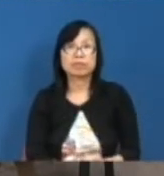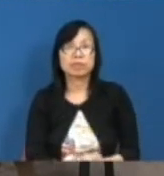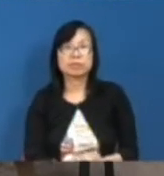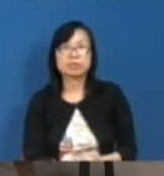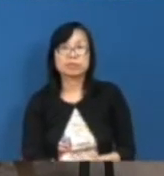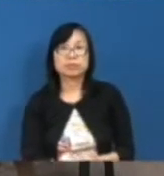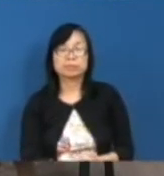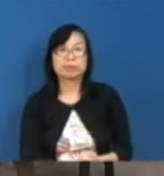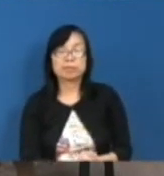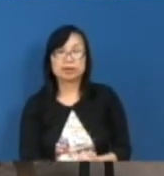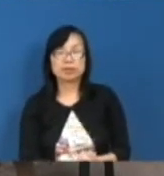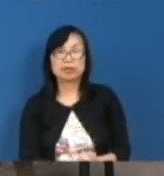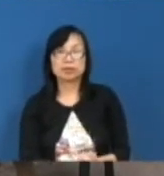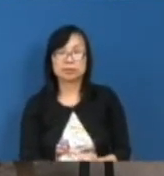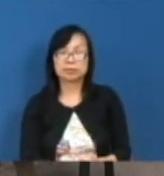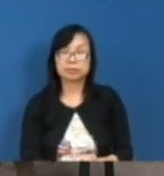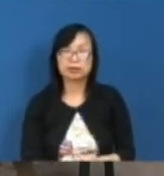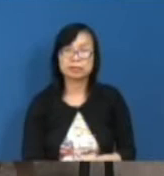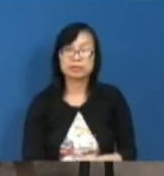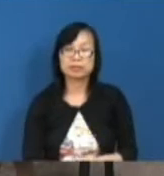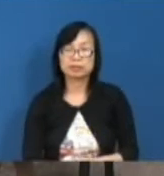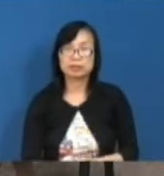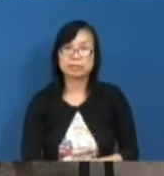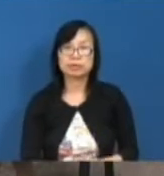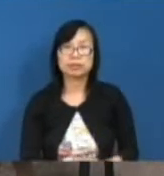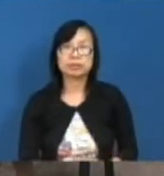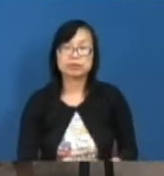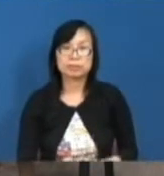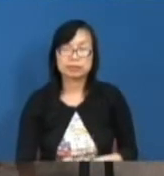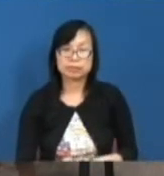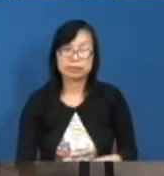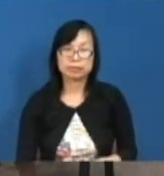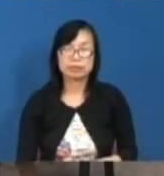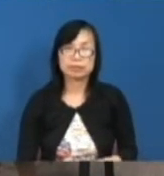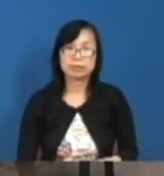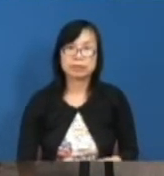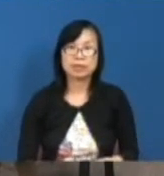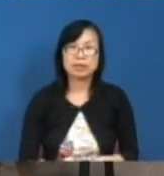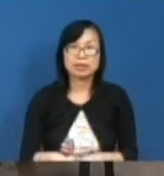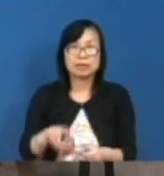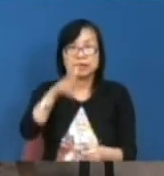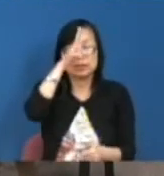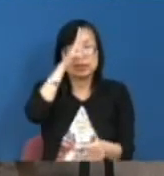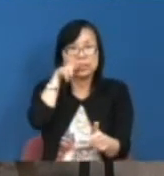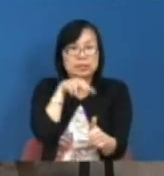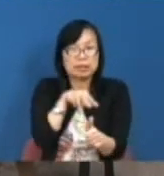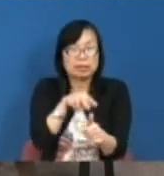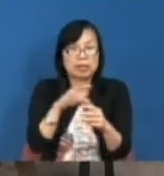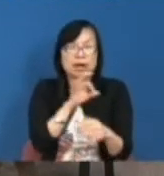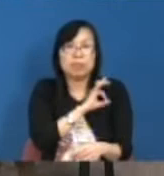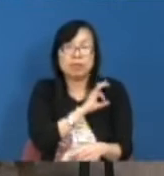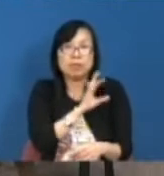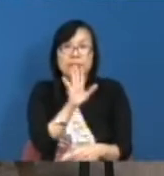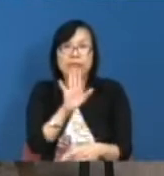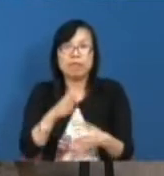啦，即係我哋嗰個中央銀行啦，即係嗰邊嘅角色啦，銀行嗰個行長啦。喂，證監會又唔可以咁做，只可以俾 directive， 係唔可